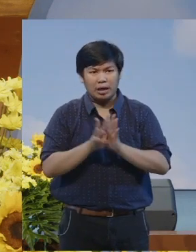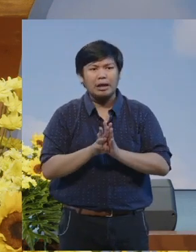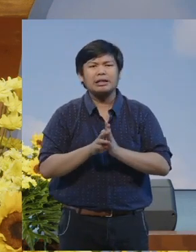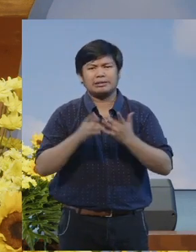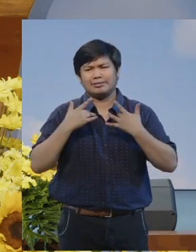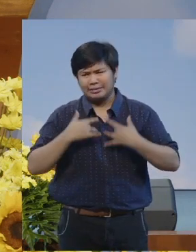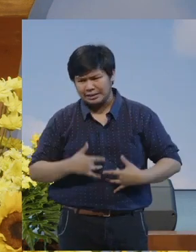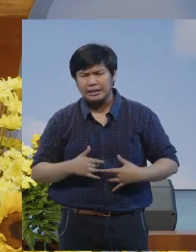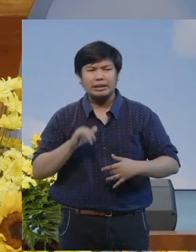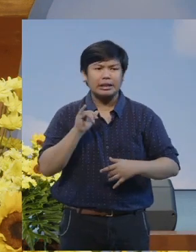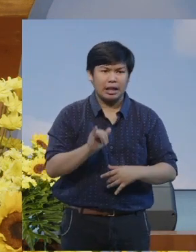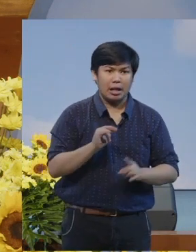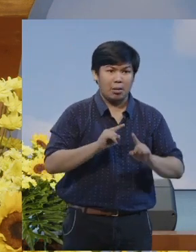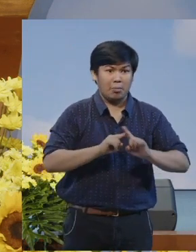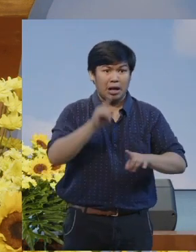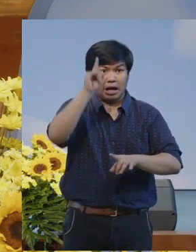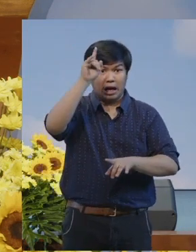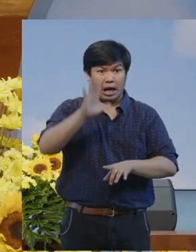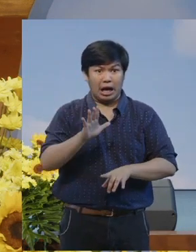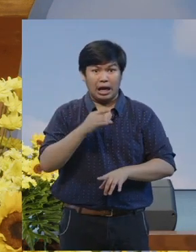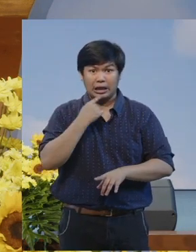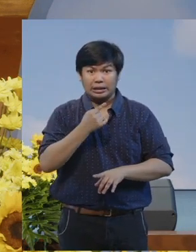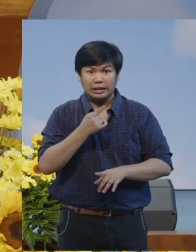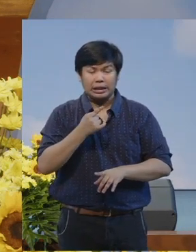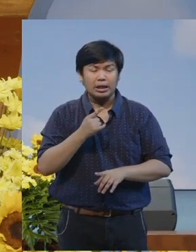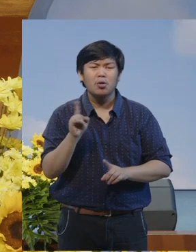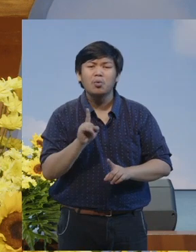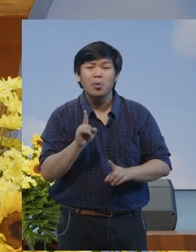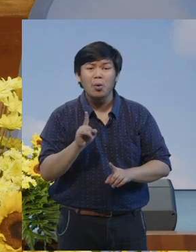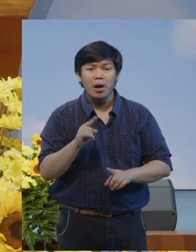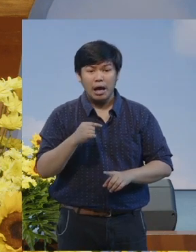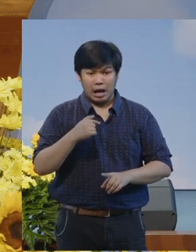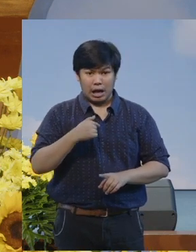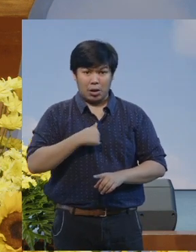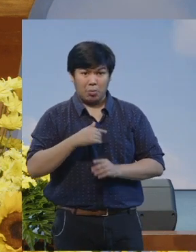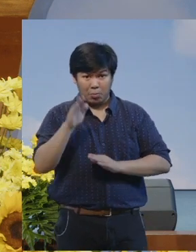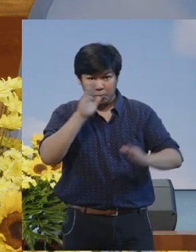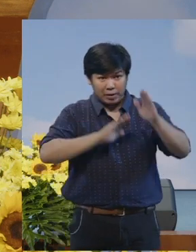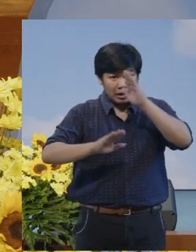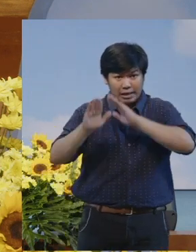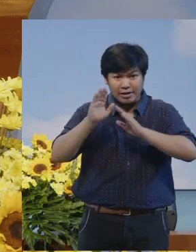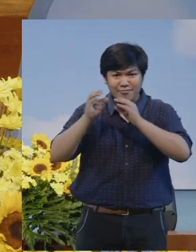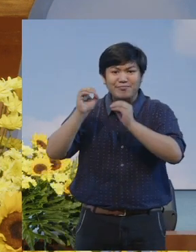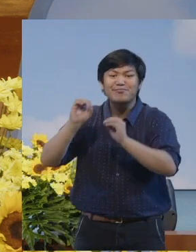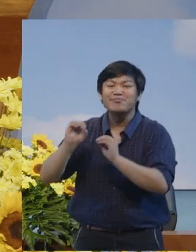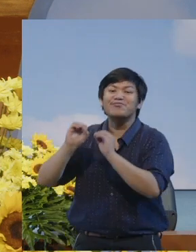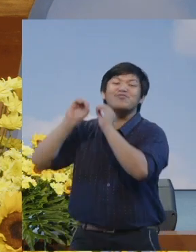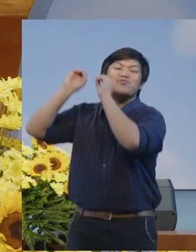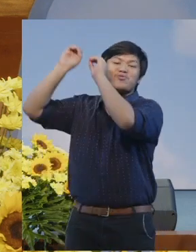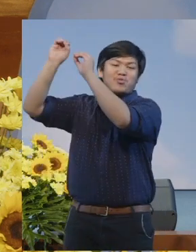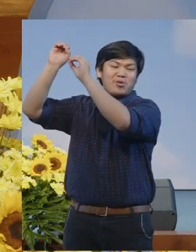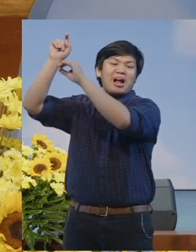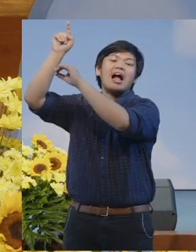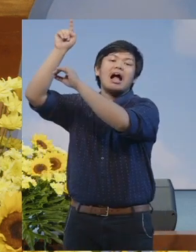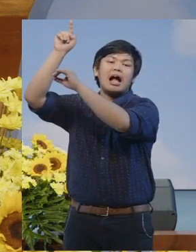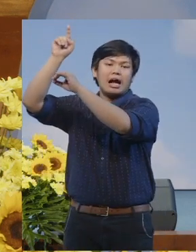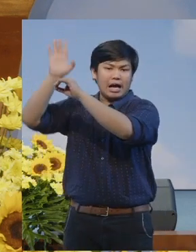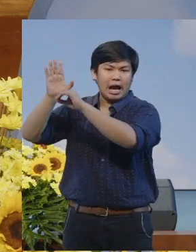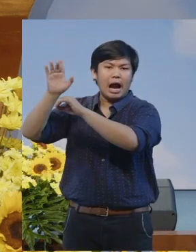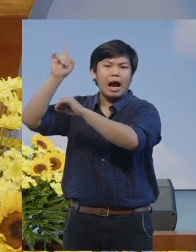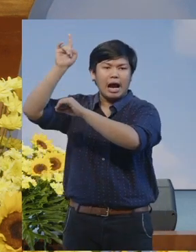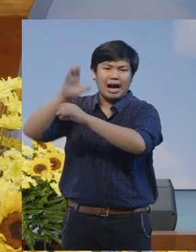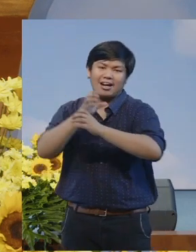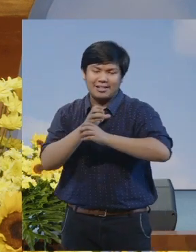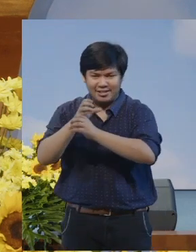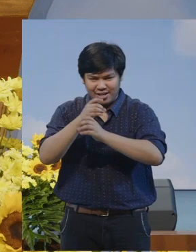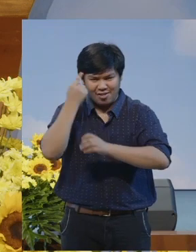Ngunit, ang sabi ng ating Diyos, "Cast your cares upon me, for I care for you." Yan po ang kasalanan ni Satanas.